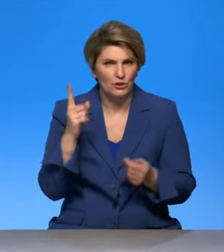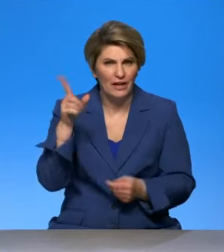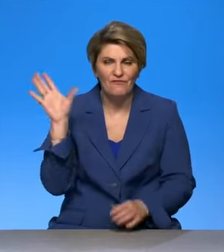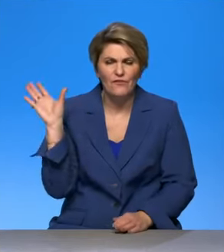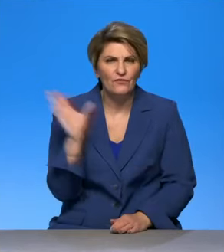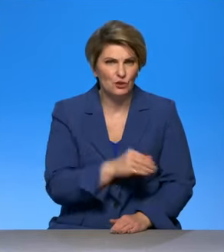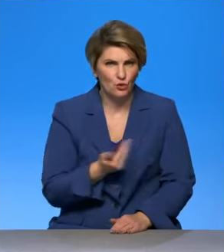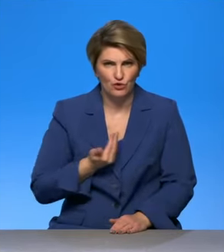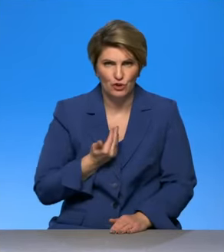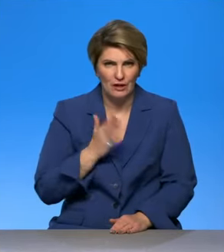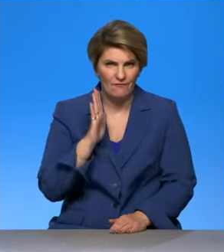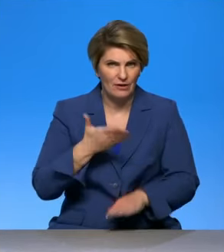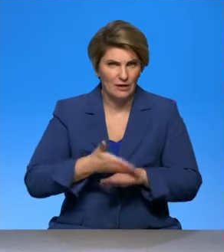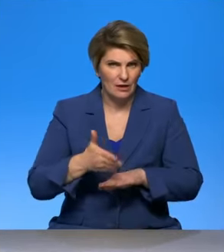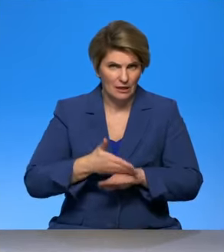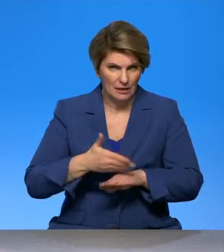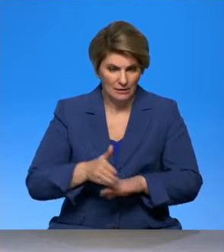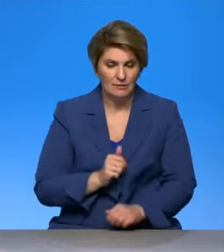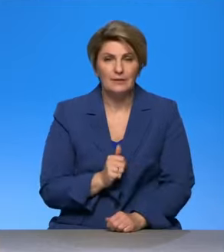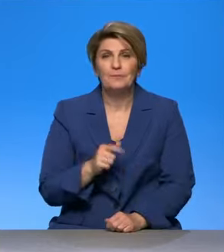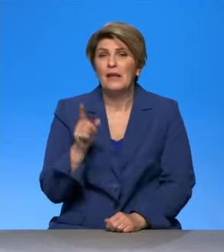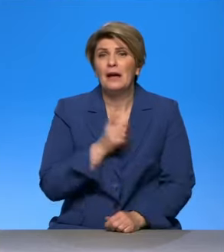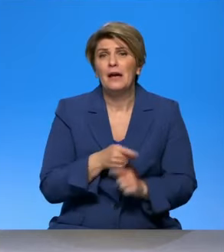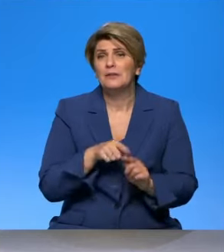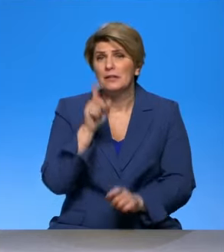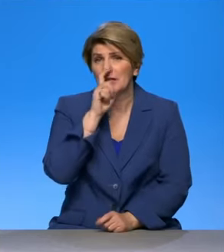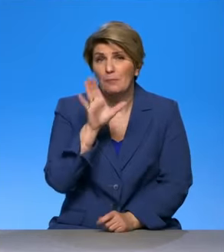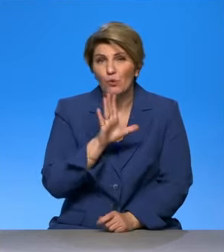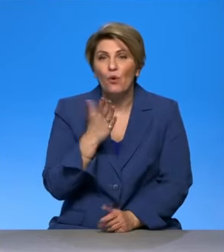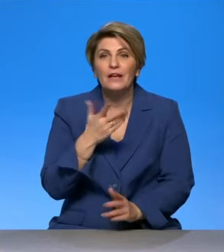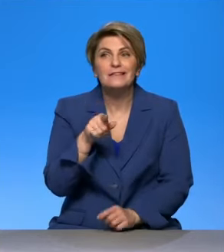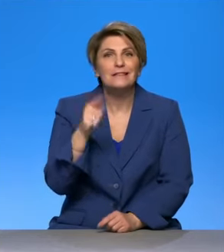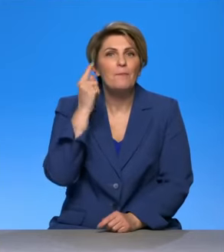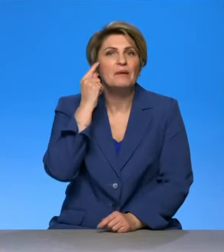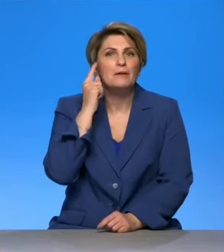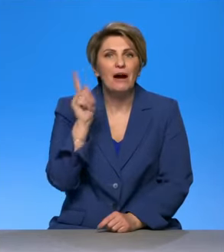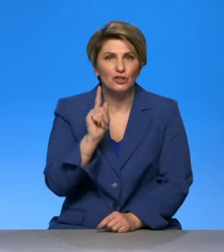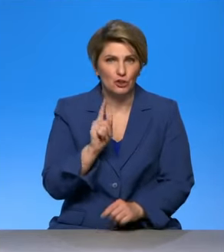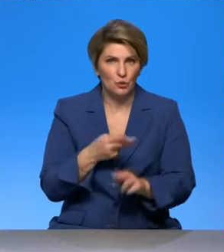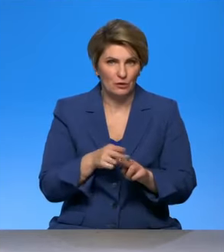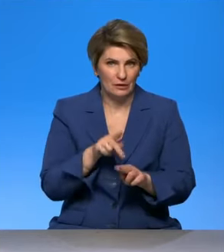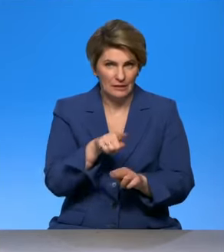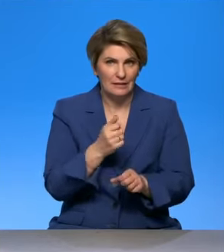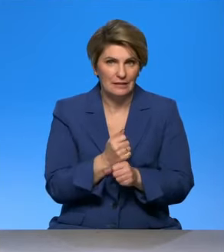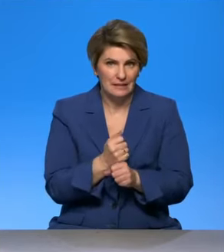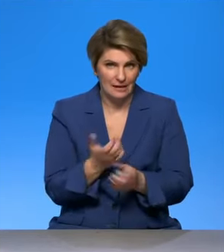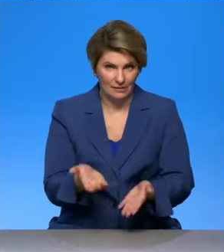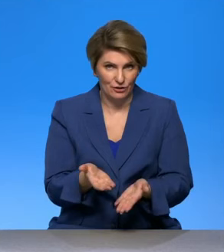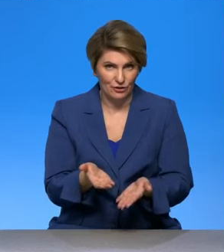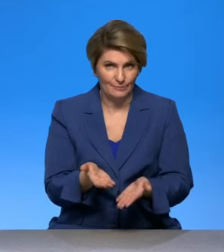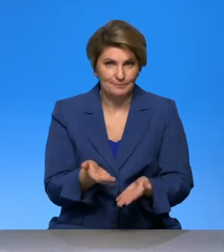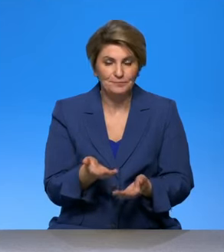это, с одной стороны, это неплохо, если ты понимаешь, что ты делаешь. Вот я не говорю, что кредит – это хорошо. Я говорю, что если ты понимаешь, то это